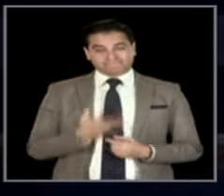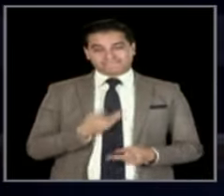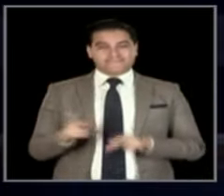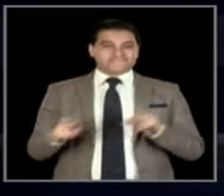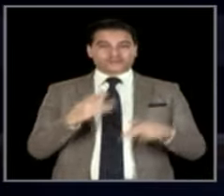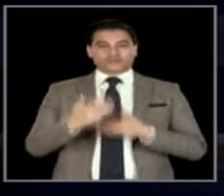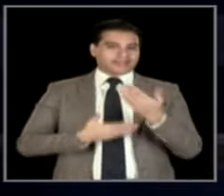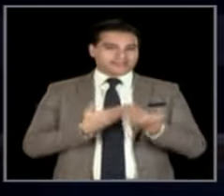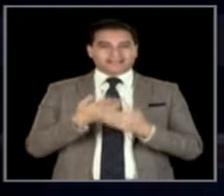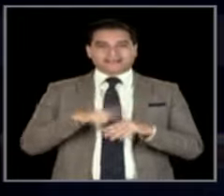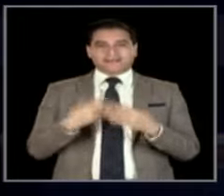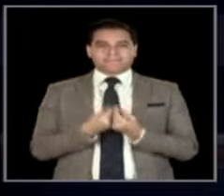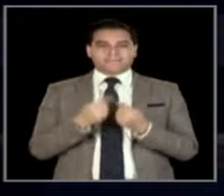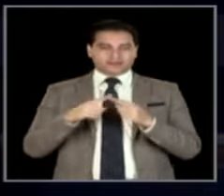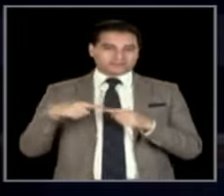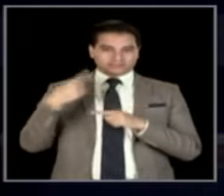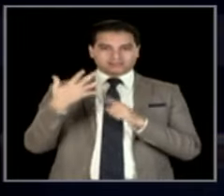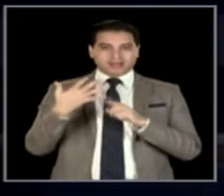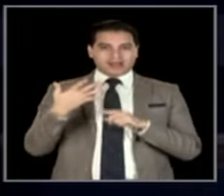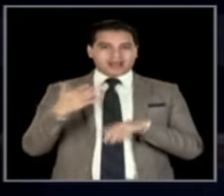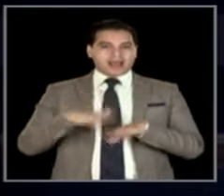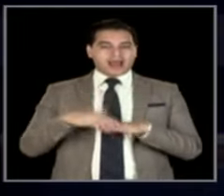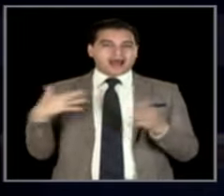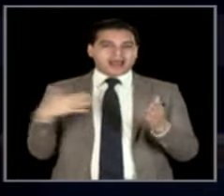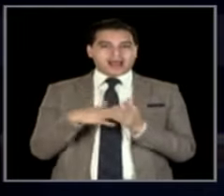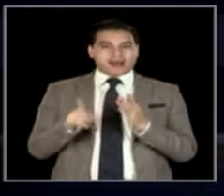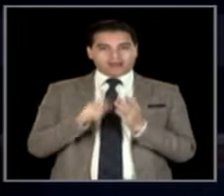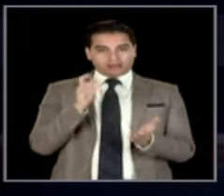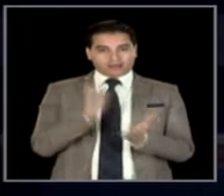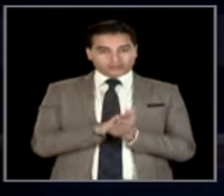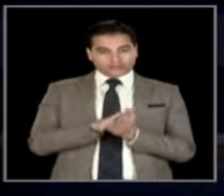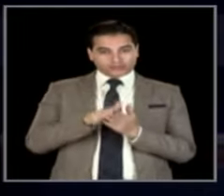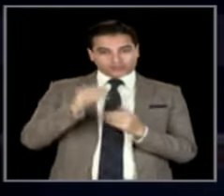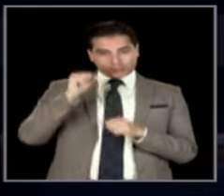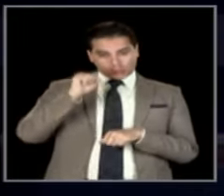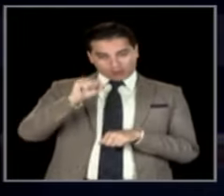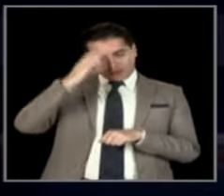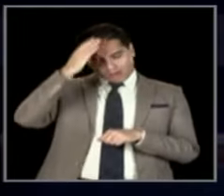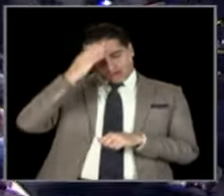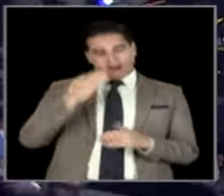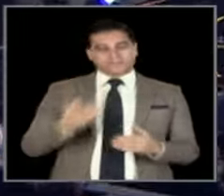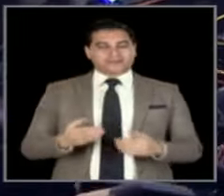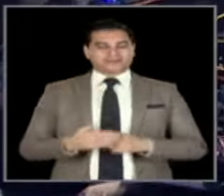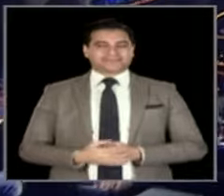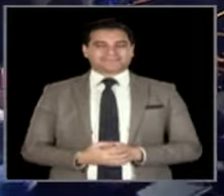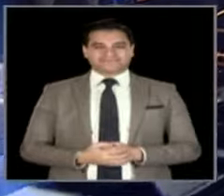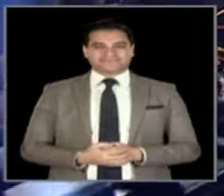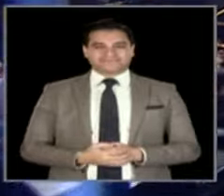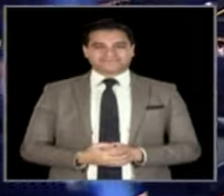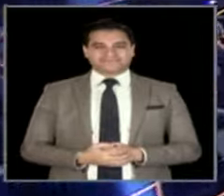هنخرج فاصل وهنرجع مرة تانية مع آخر فقرة، فقرة عجلة الحظ والعباقرة.